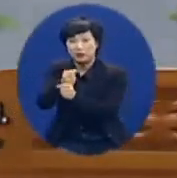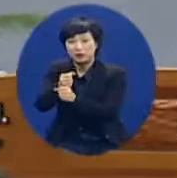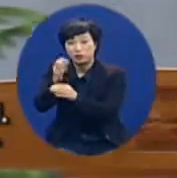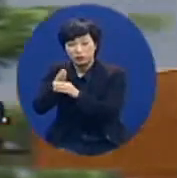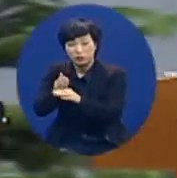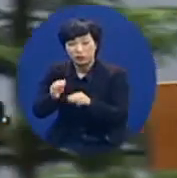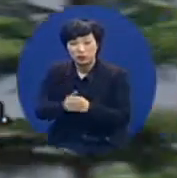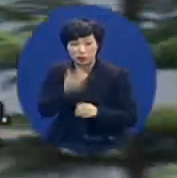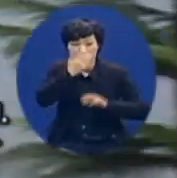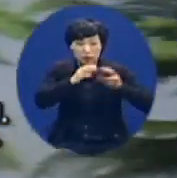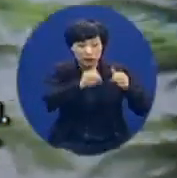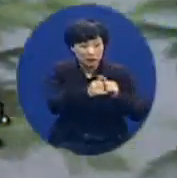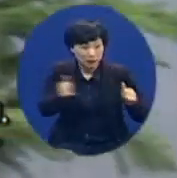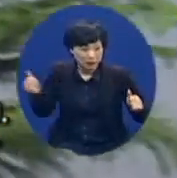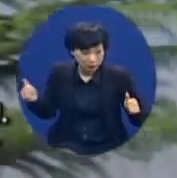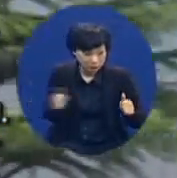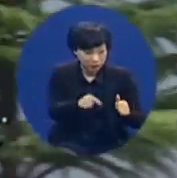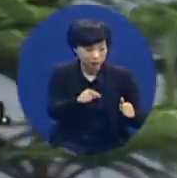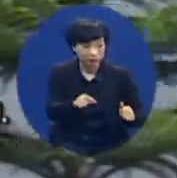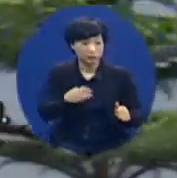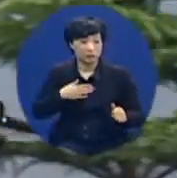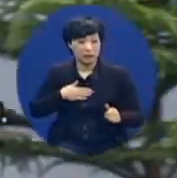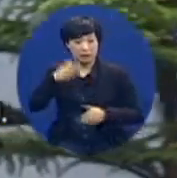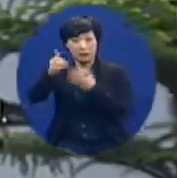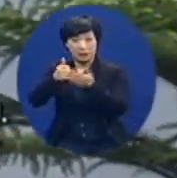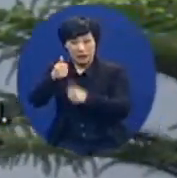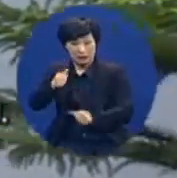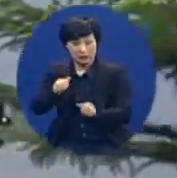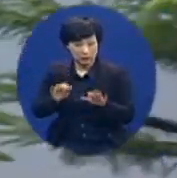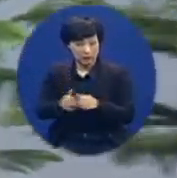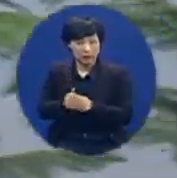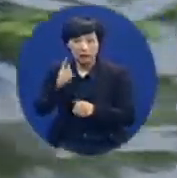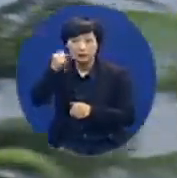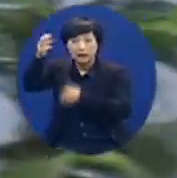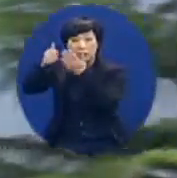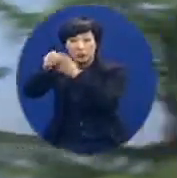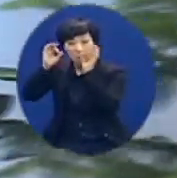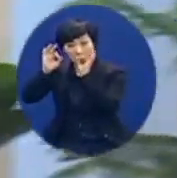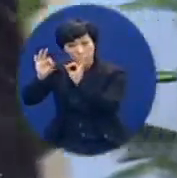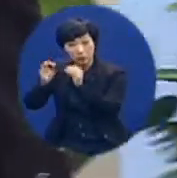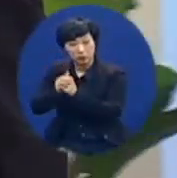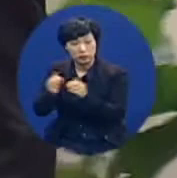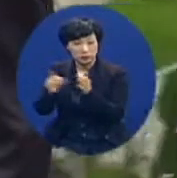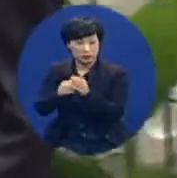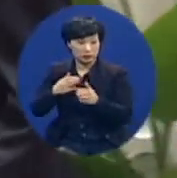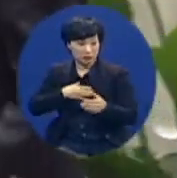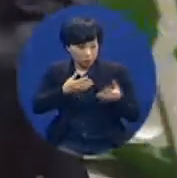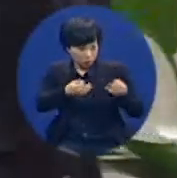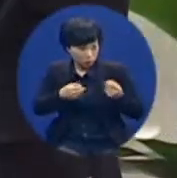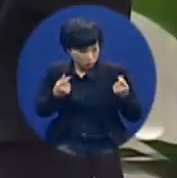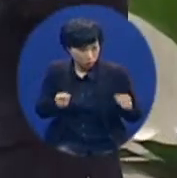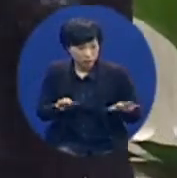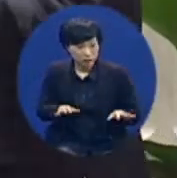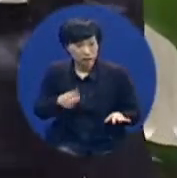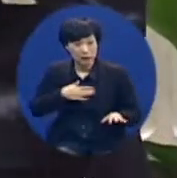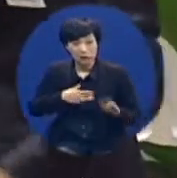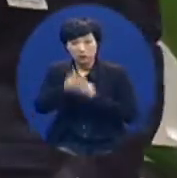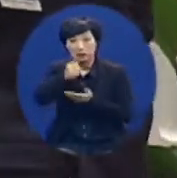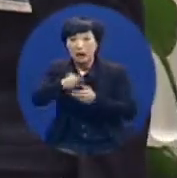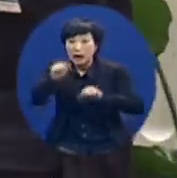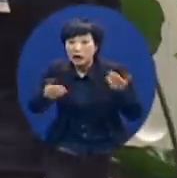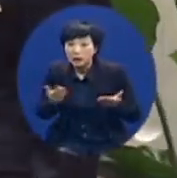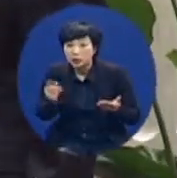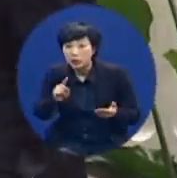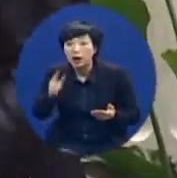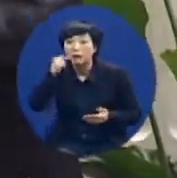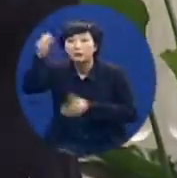하나님의 아들이다 아멘 아버지를 본 자는 나를 보았고 나를 본 자는 아버지를 보았다 내가 하는 일은 아버지가 하는